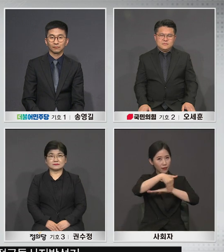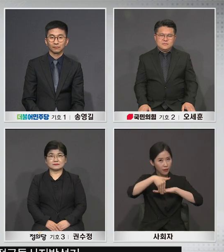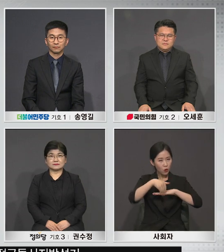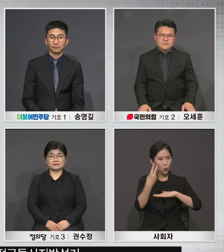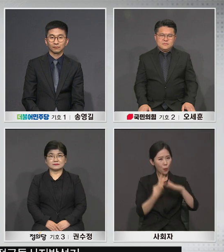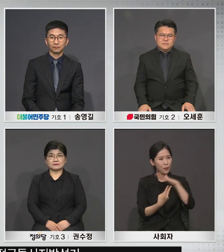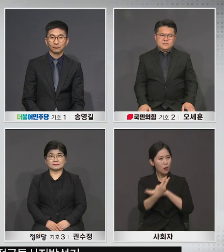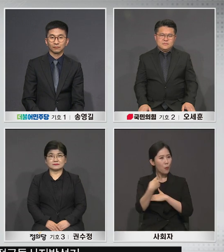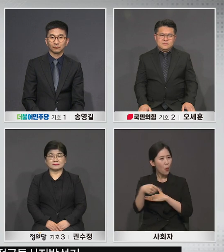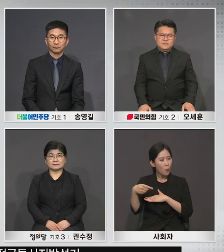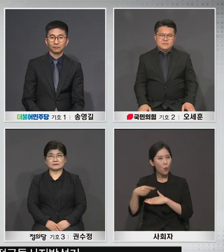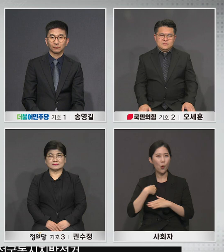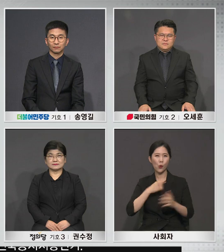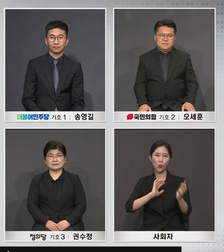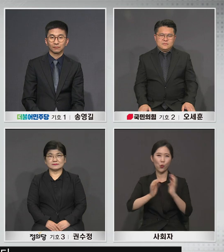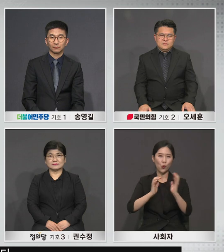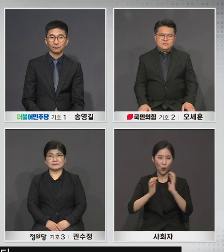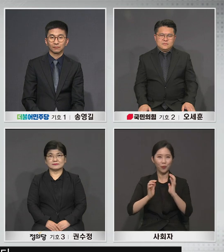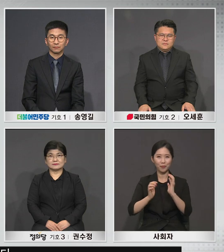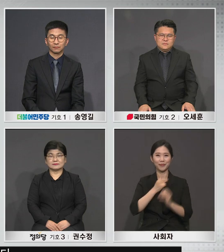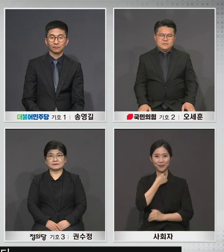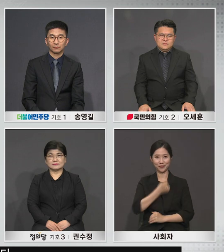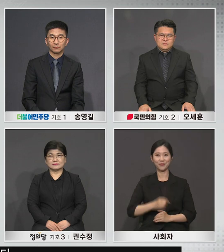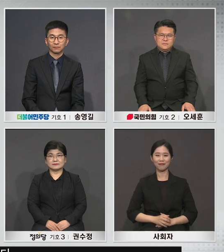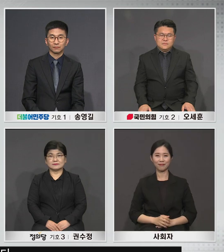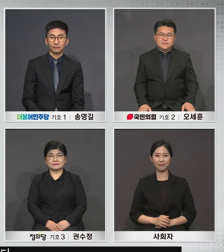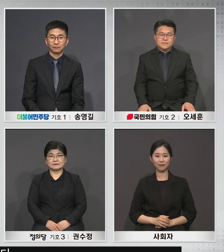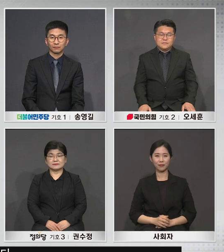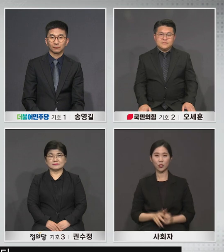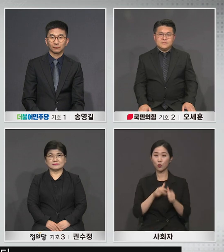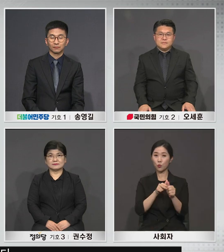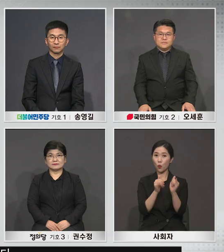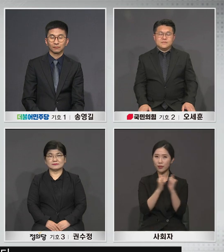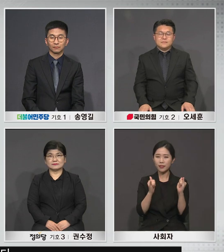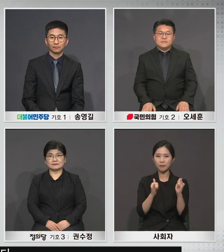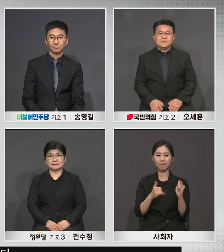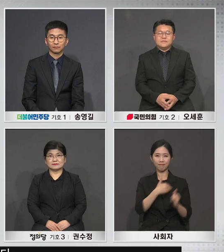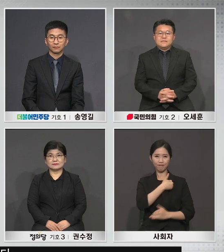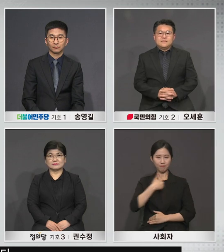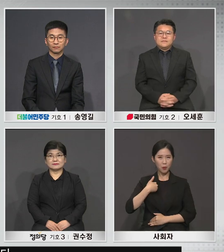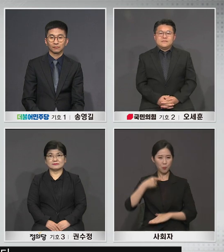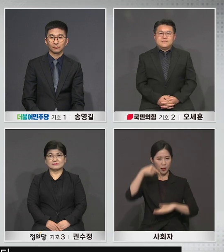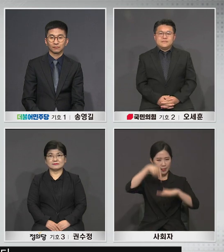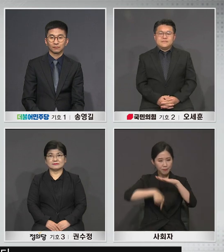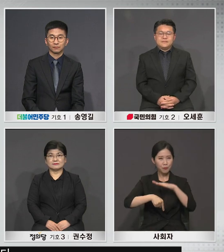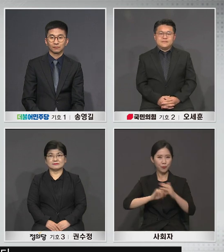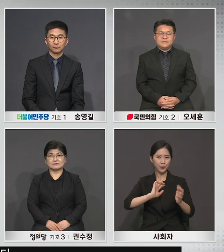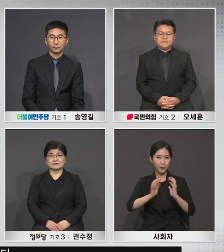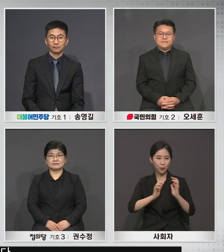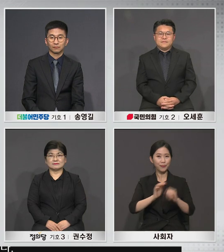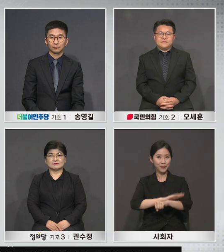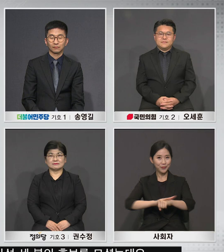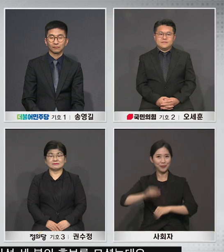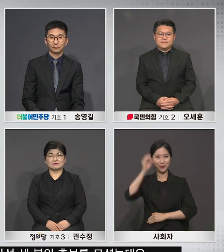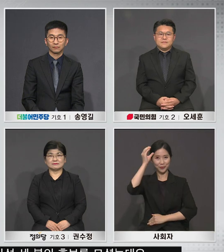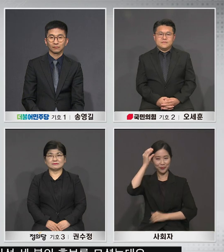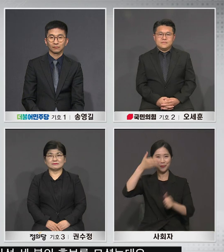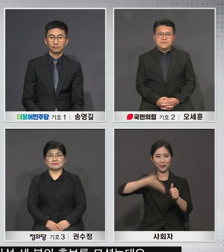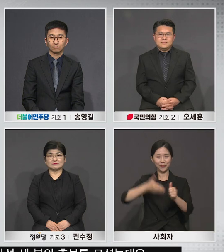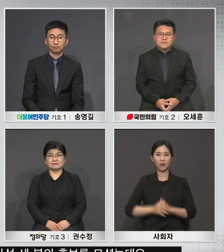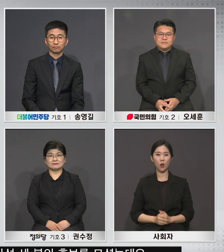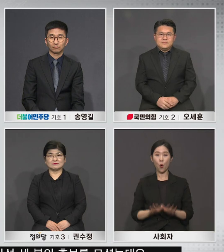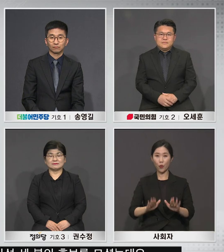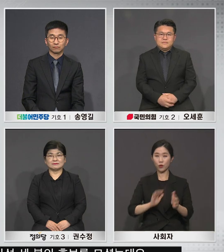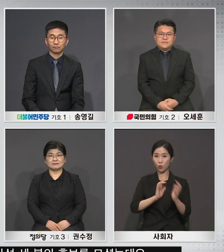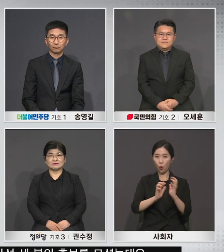치열하게 토론해보는 시간 갖겠습니다. 후보자들의 정정당당하고 깊은 토론 기대합니다. 오늘 토론은 MBC,